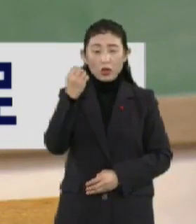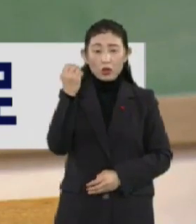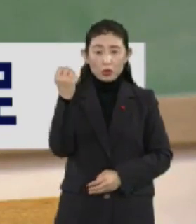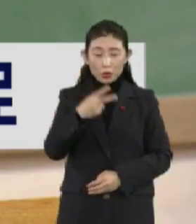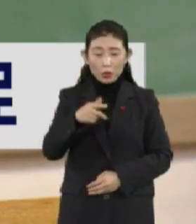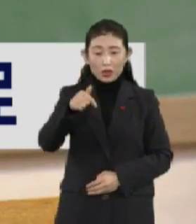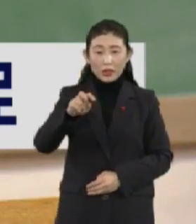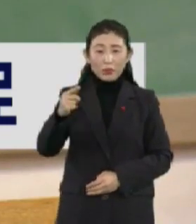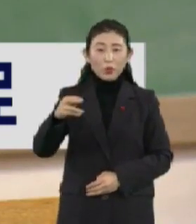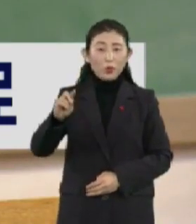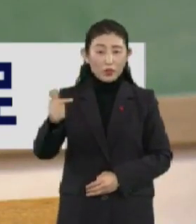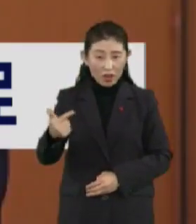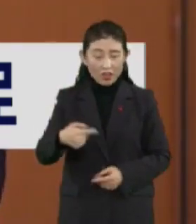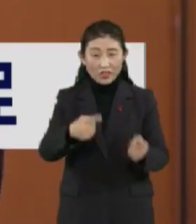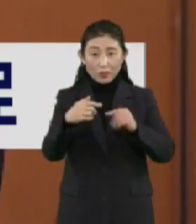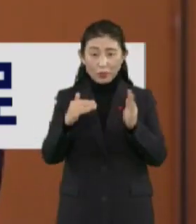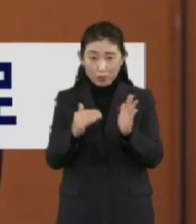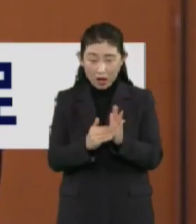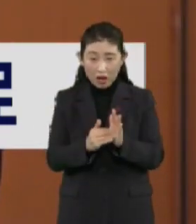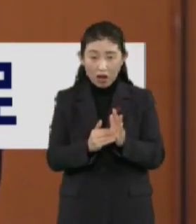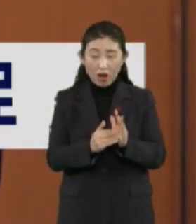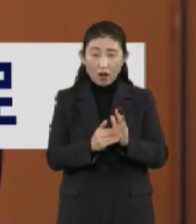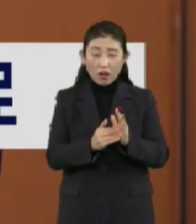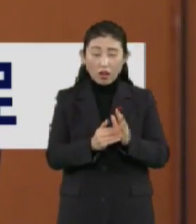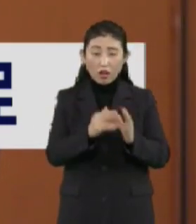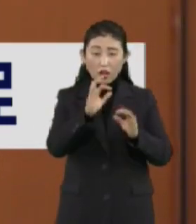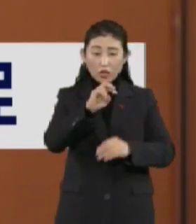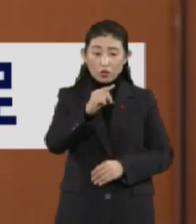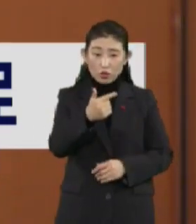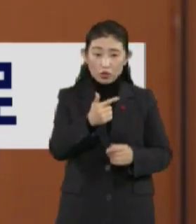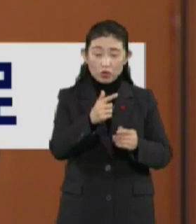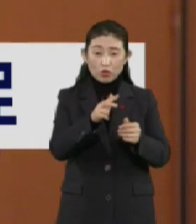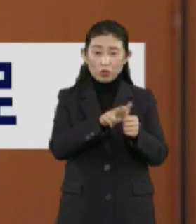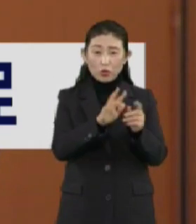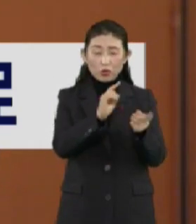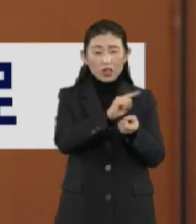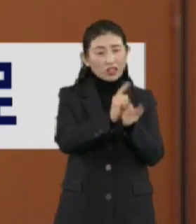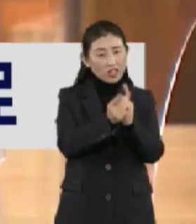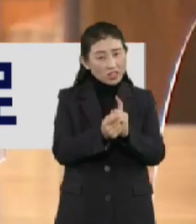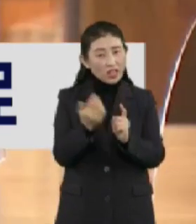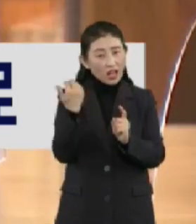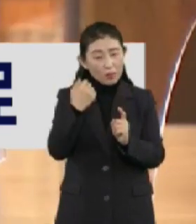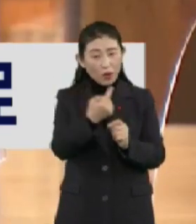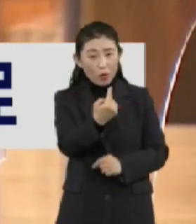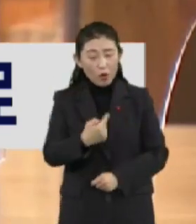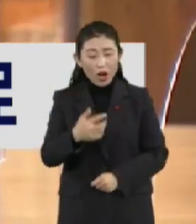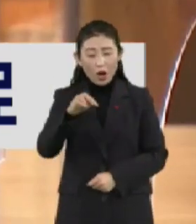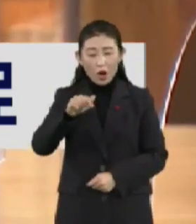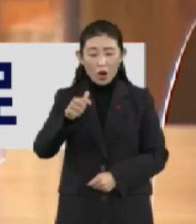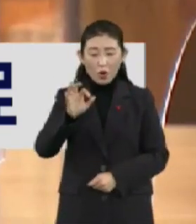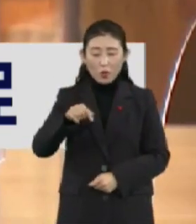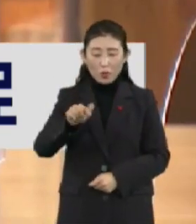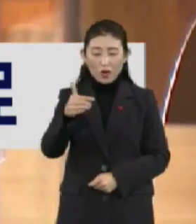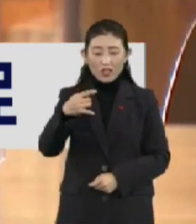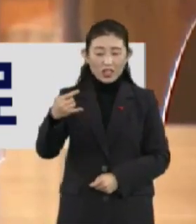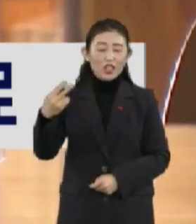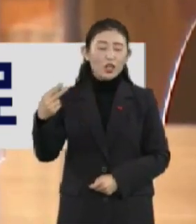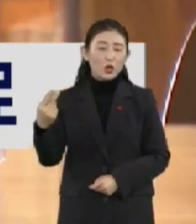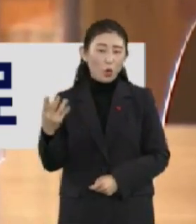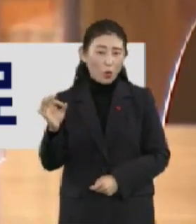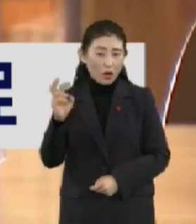물결의 김동연 후보가 직접 참가하고 국민의힘 윤석열 후보 측에서는 원희룡 정책본부장이 나설